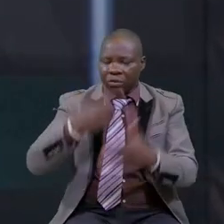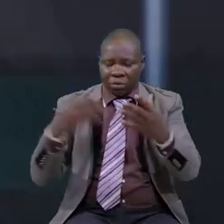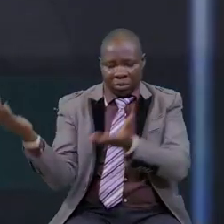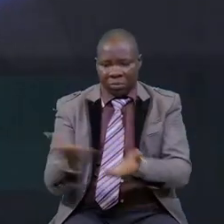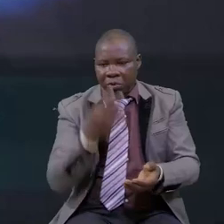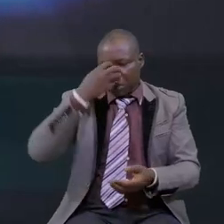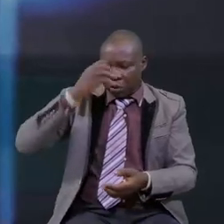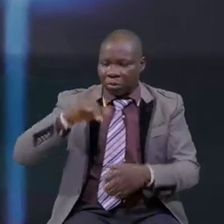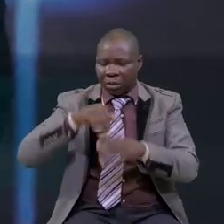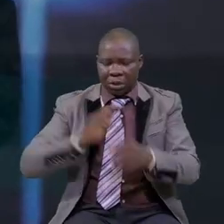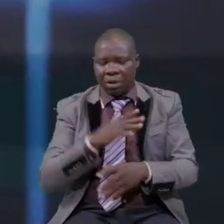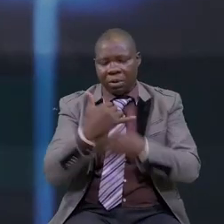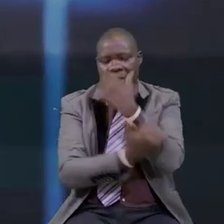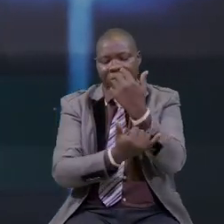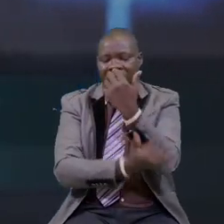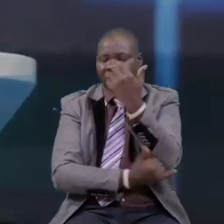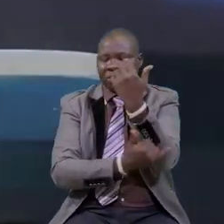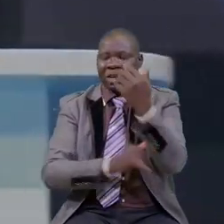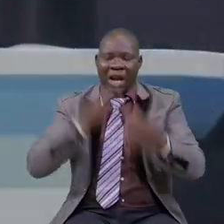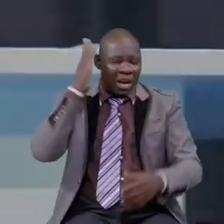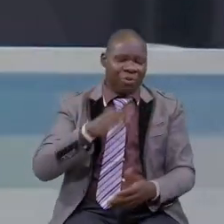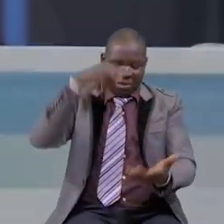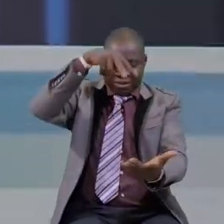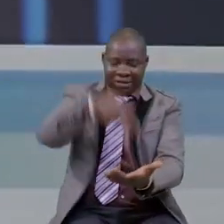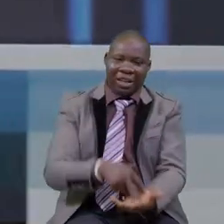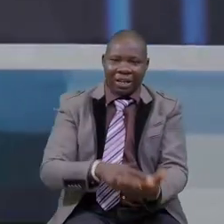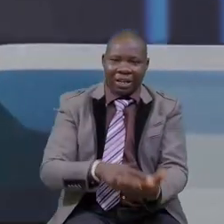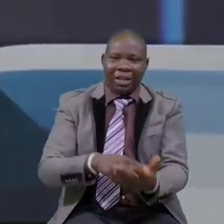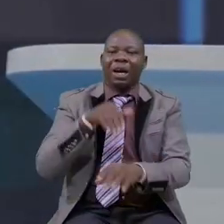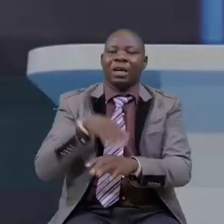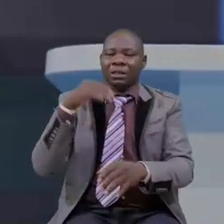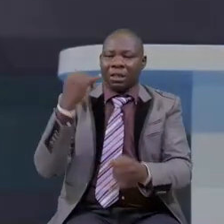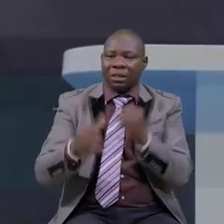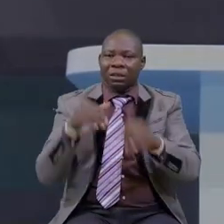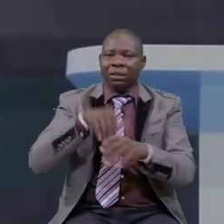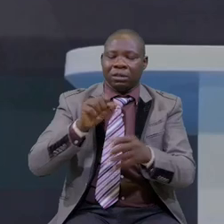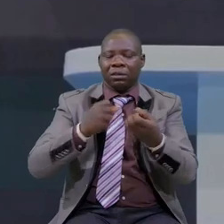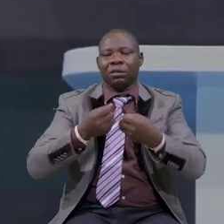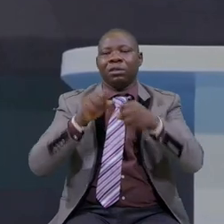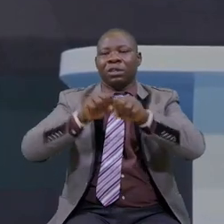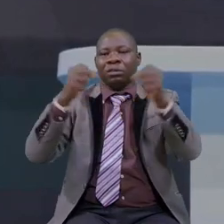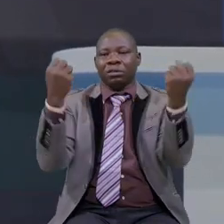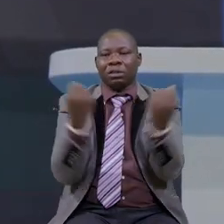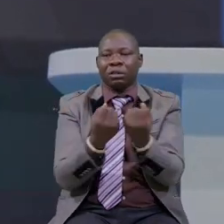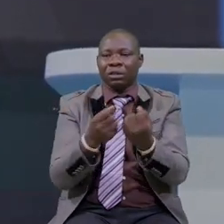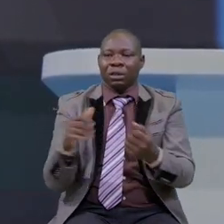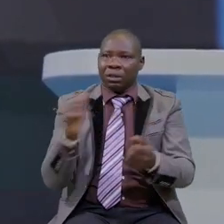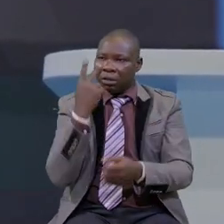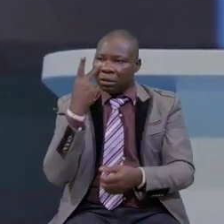pays. Je vais tenir. Mais finalement, la société, ils voient